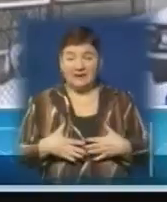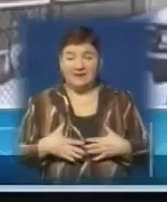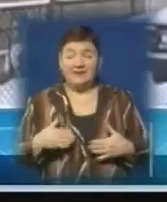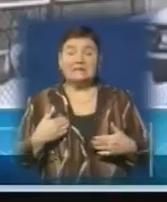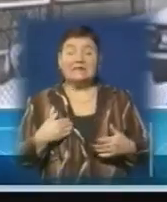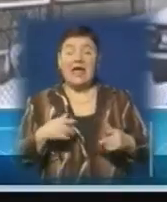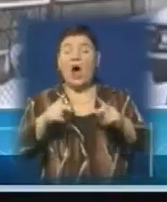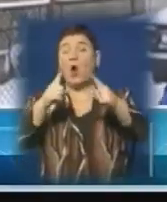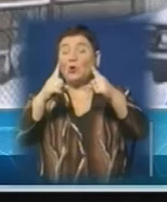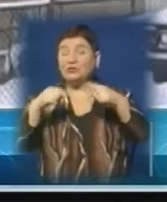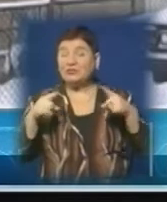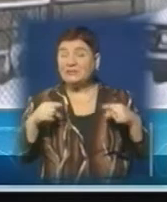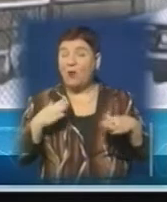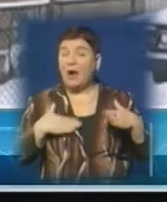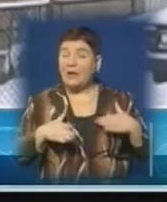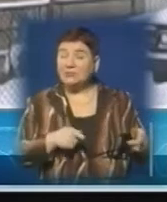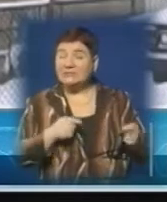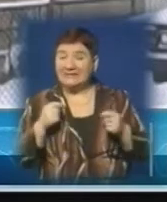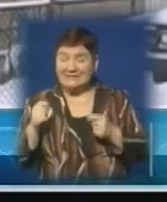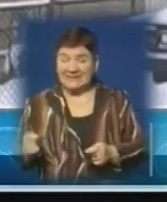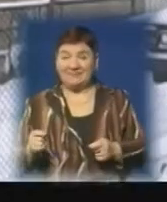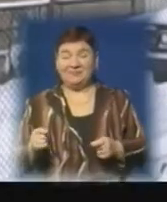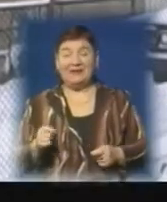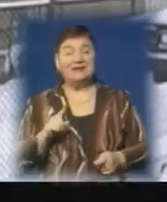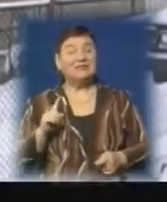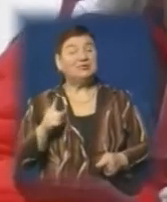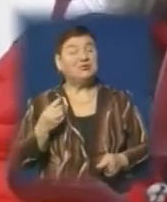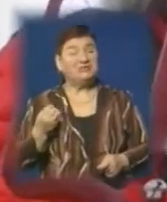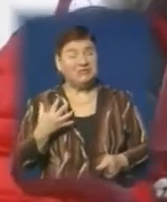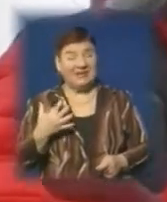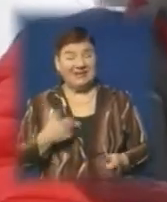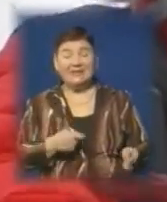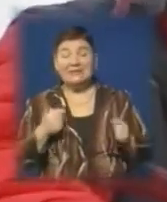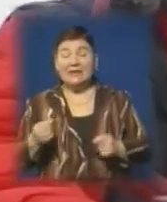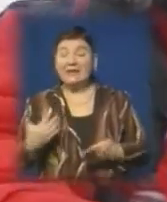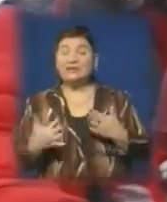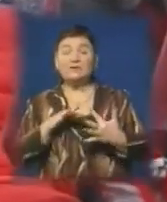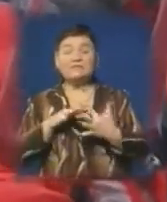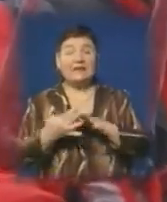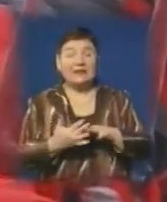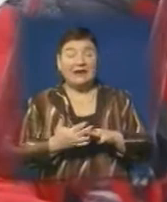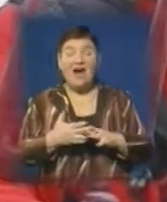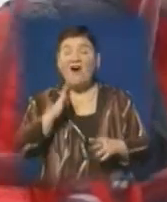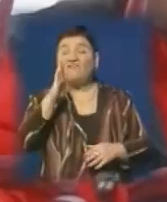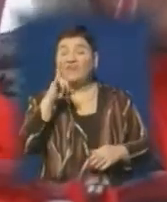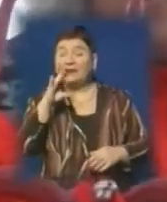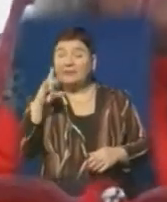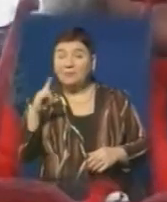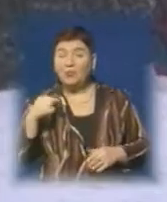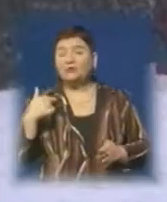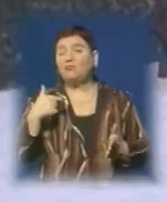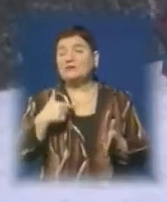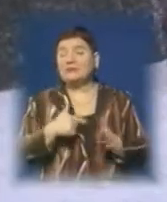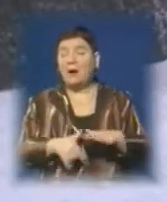несе, радость, що ще несе. Якщо в селах вертеп і коляда – явище природні, то у містах вже